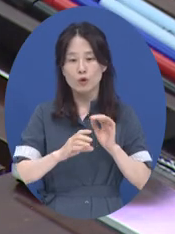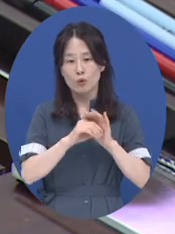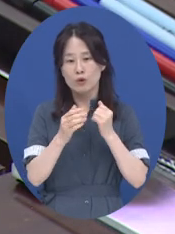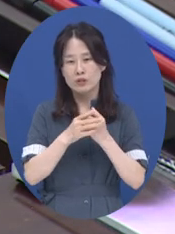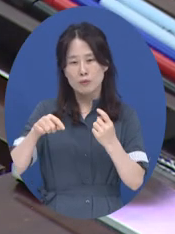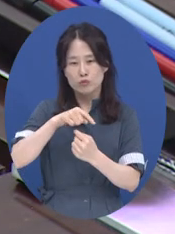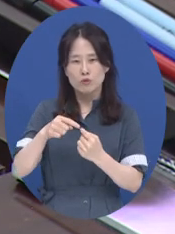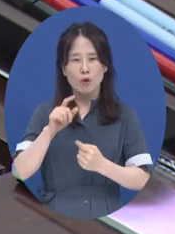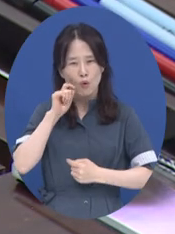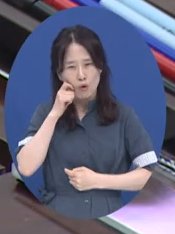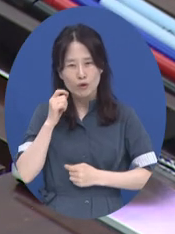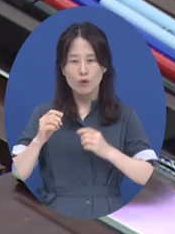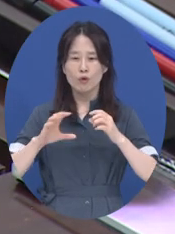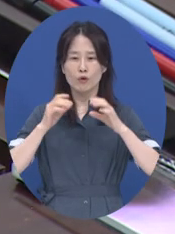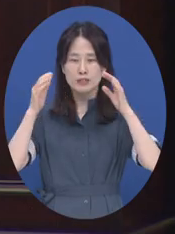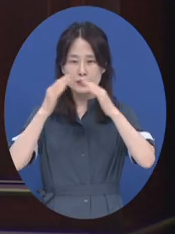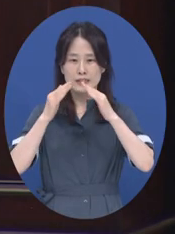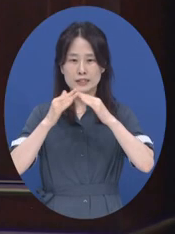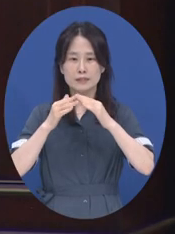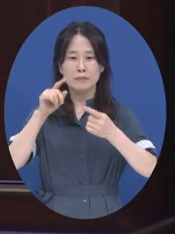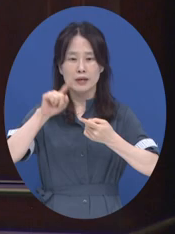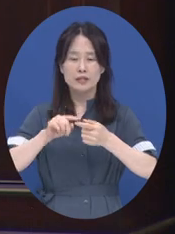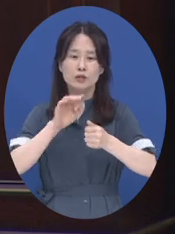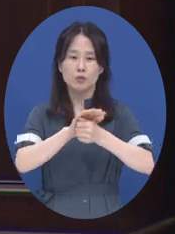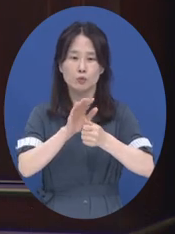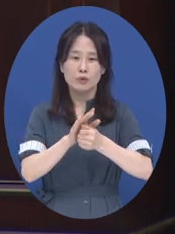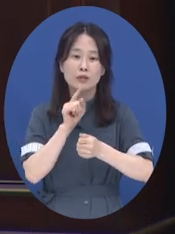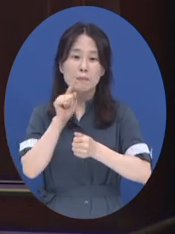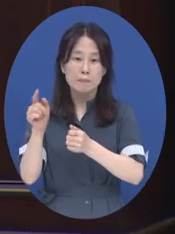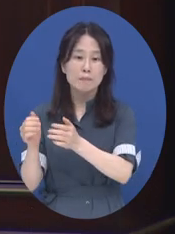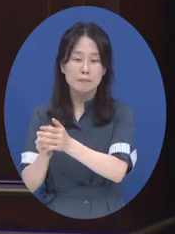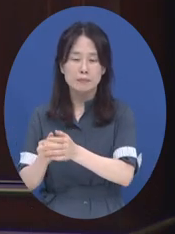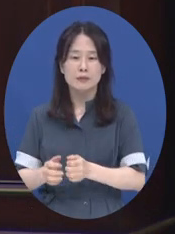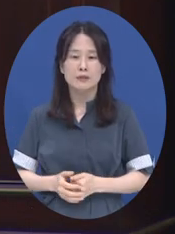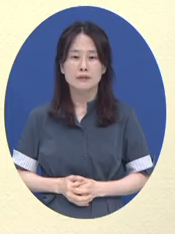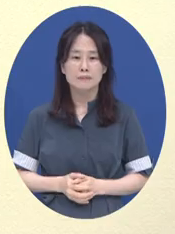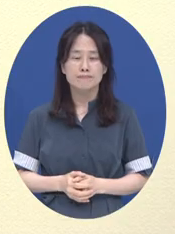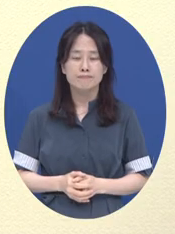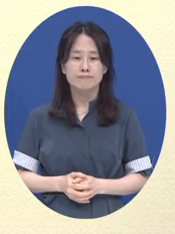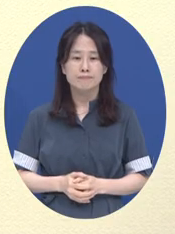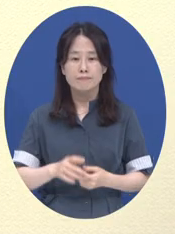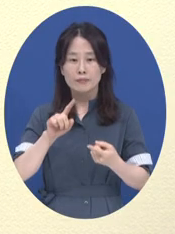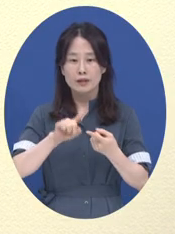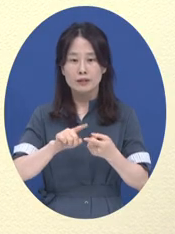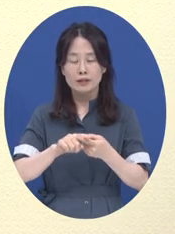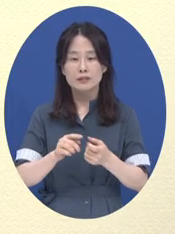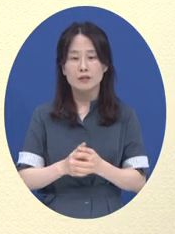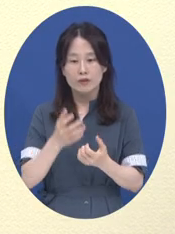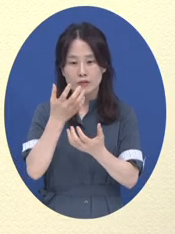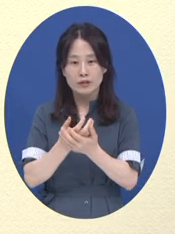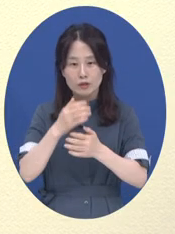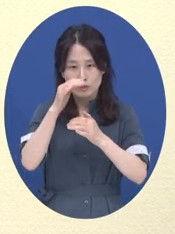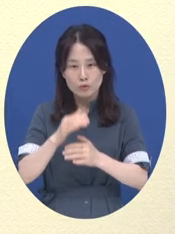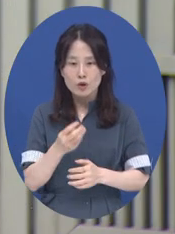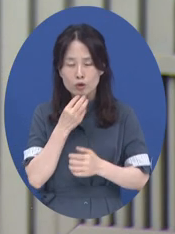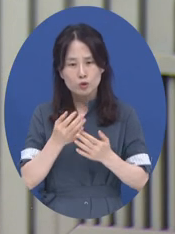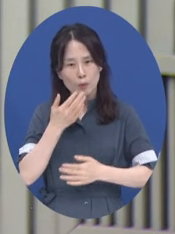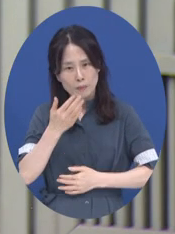처한 어린이집을 위한 지원책 마련이 돼야 한다는 지적도 나왔습니다. 이에 대해선 사안별로 경기도에서 할수 있는